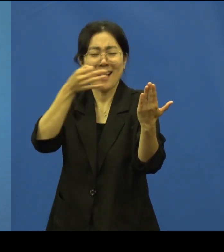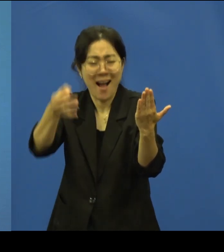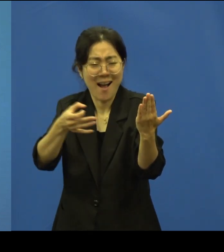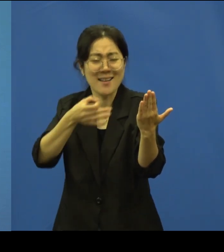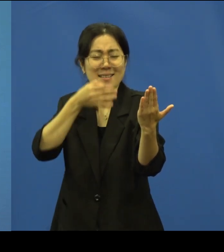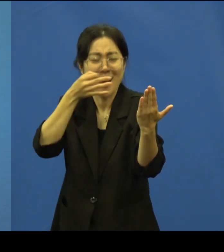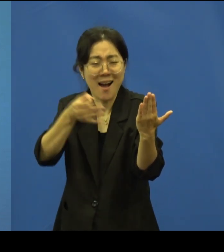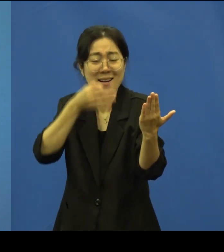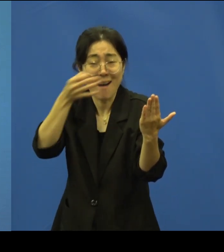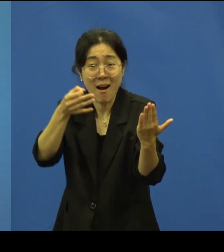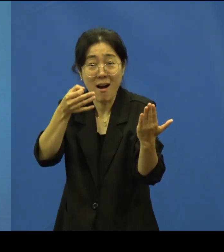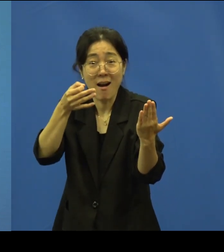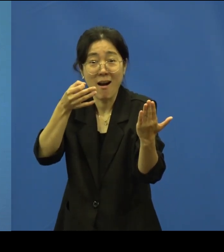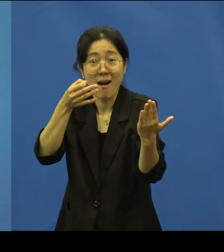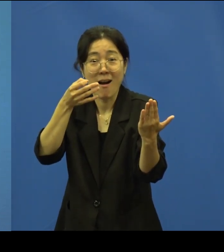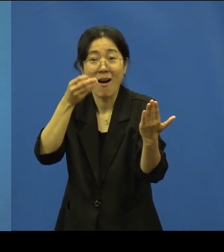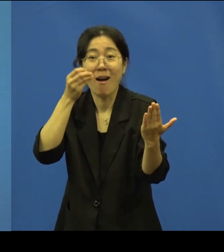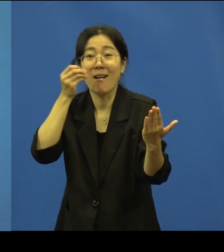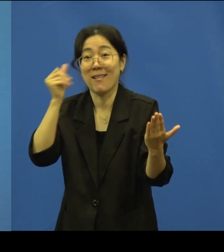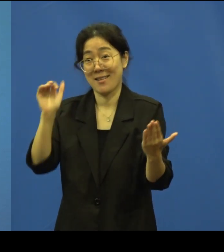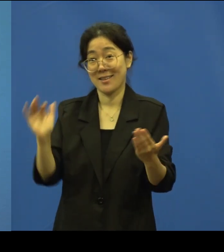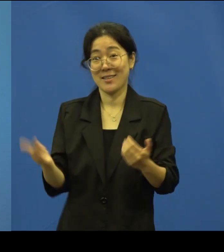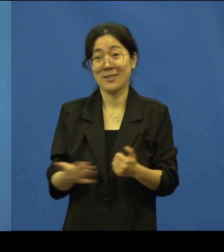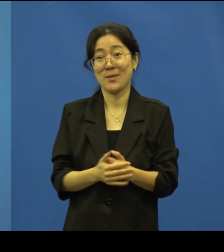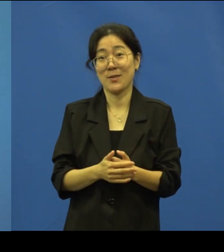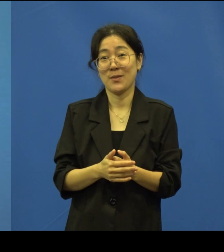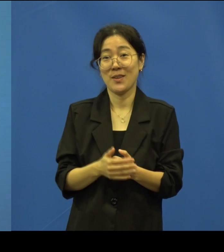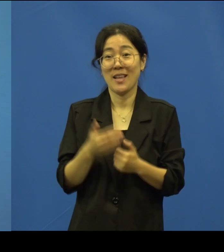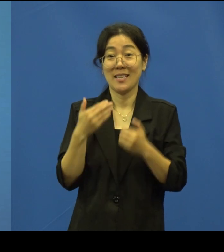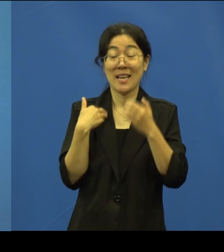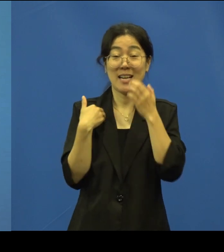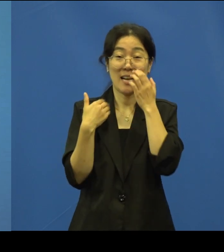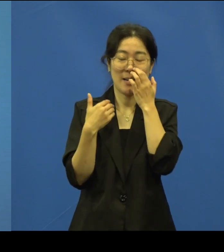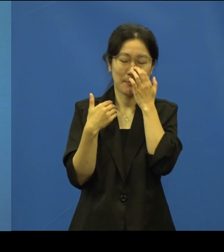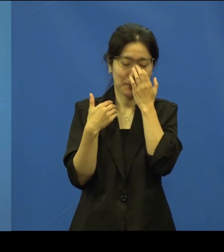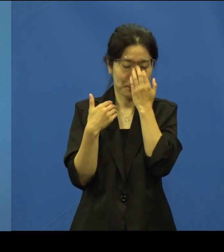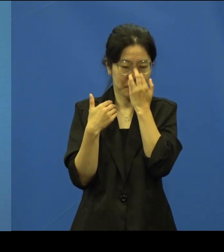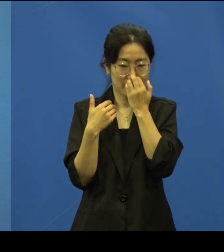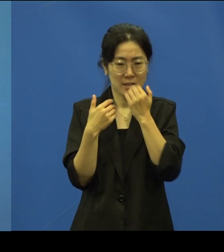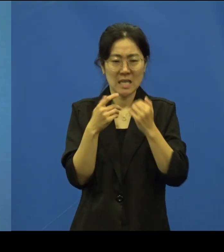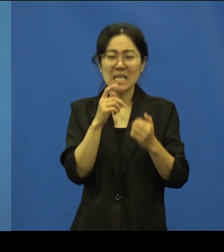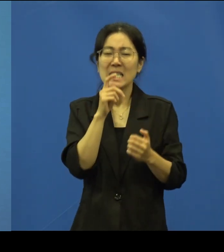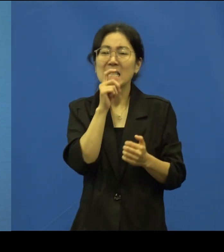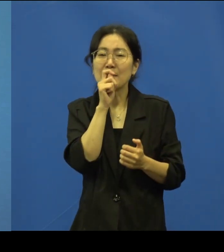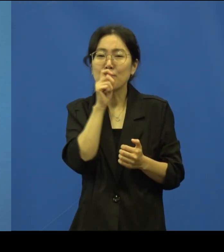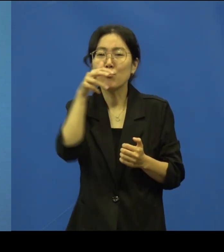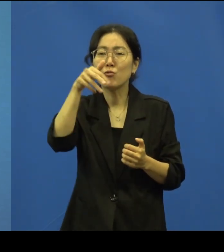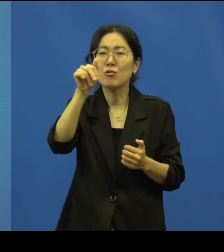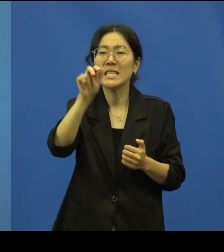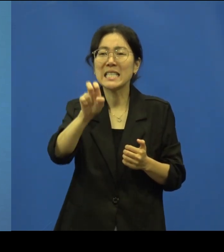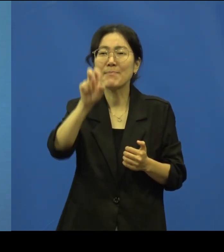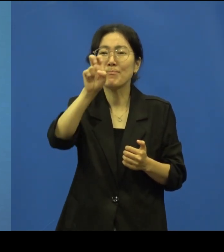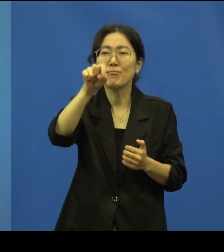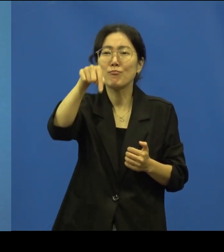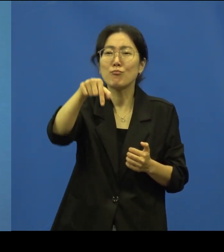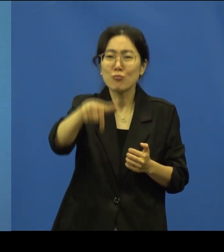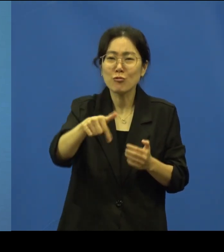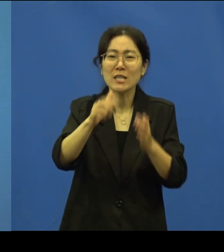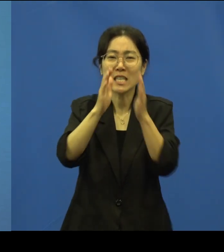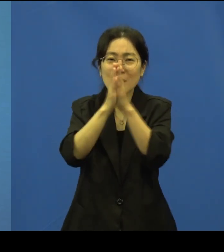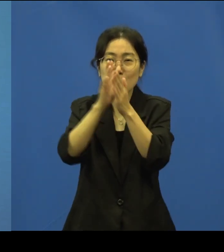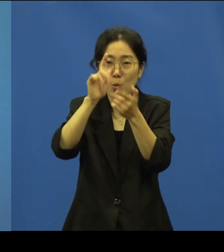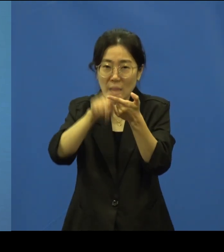제가요, 언젠가 우리 교회에서 침묵 기도를 가르치려고 성경을 막 뒤졌어요. 성경의 침묵 기도에